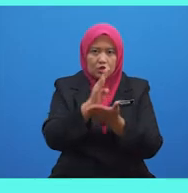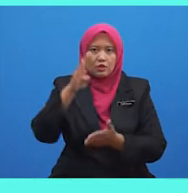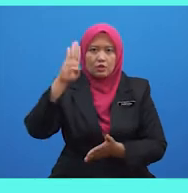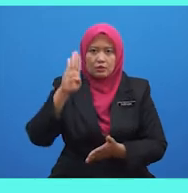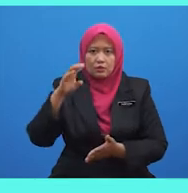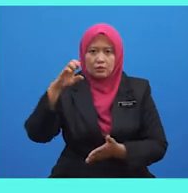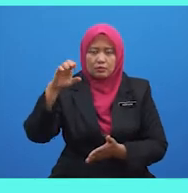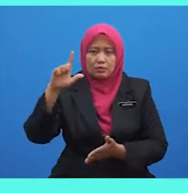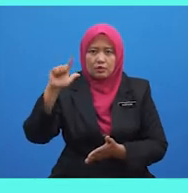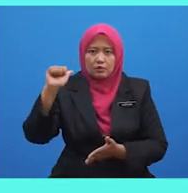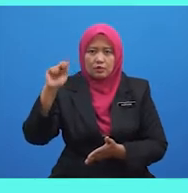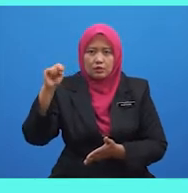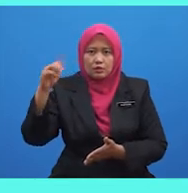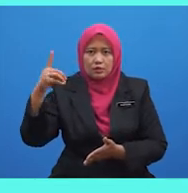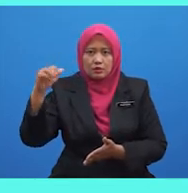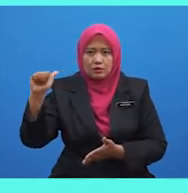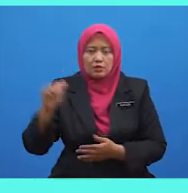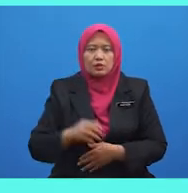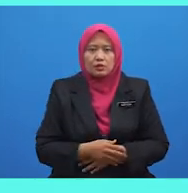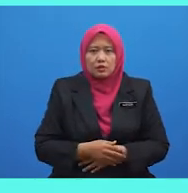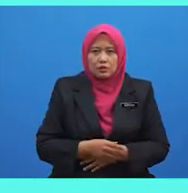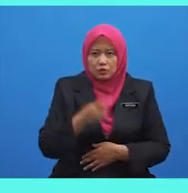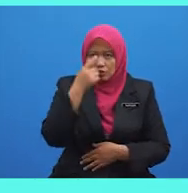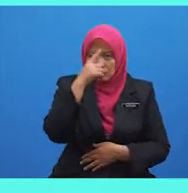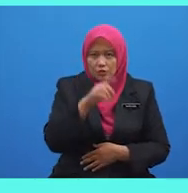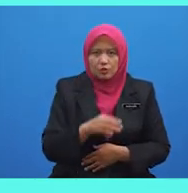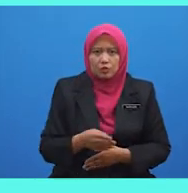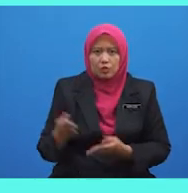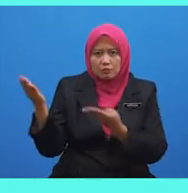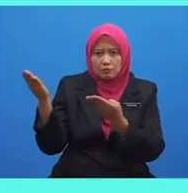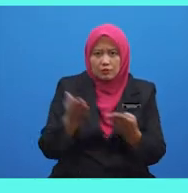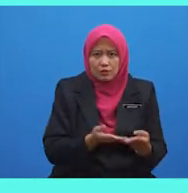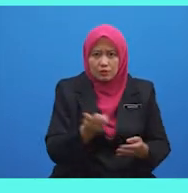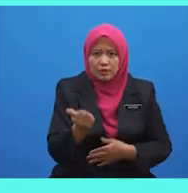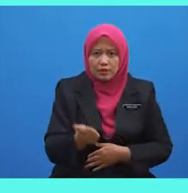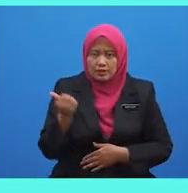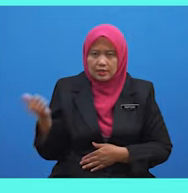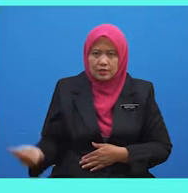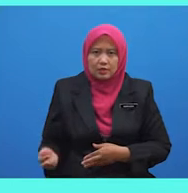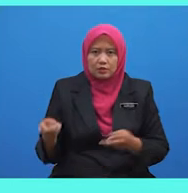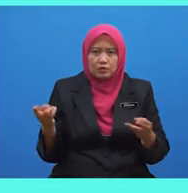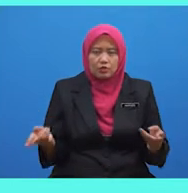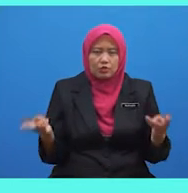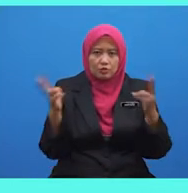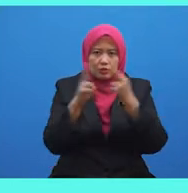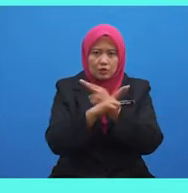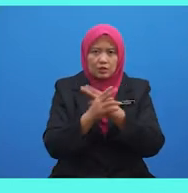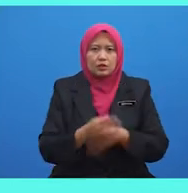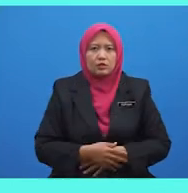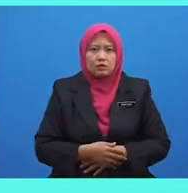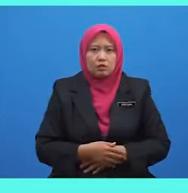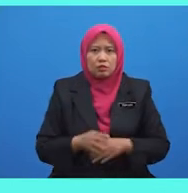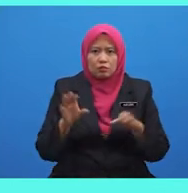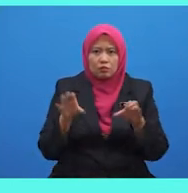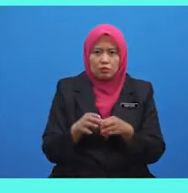Belanda mengangkut peralatan perang, membuat tapak meriam, menggali parit kubu, menyekat